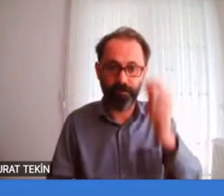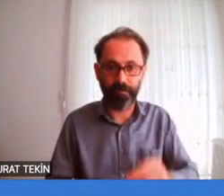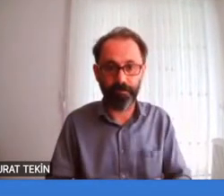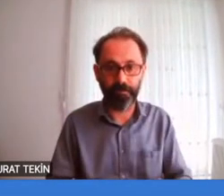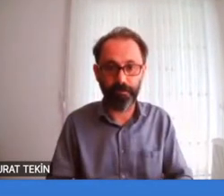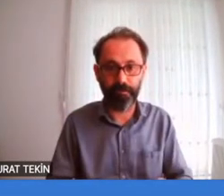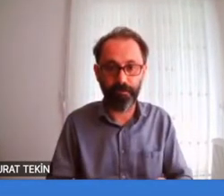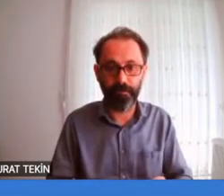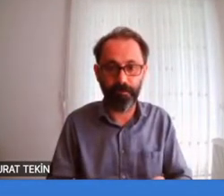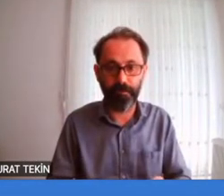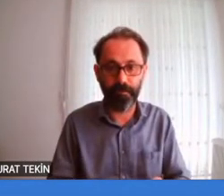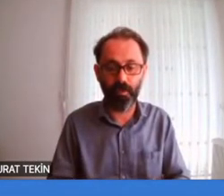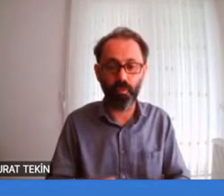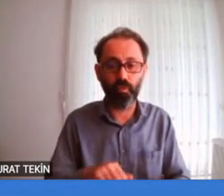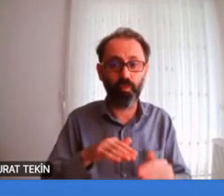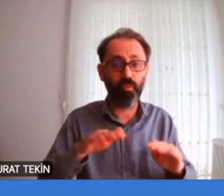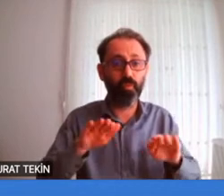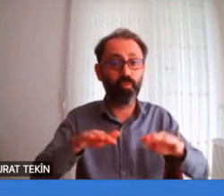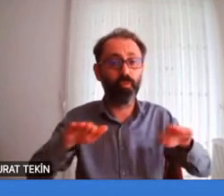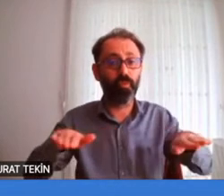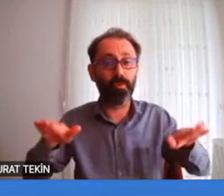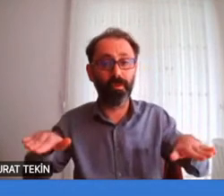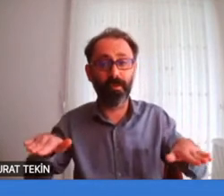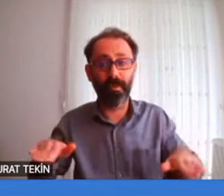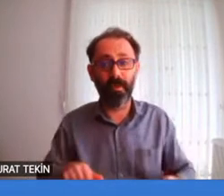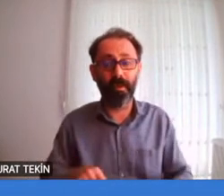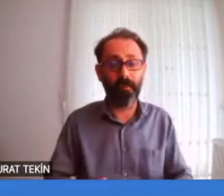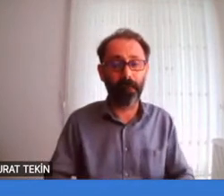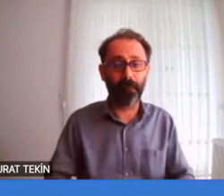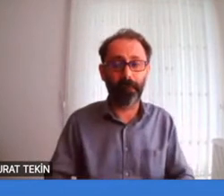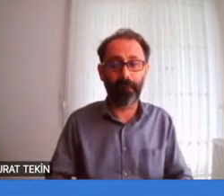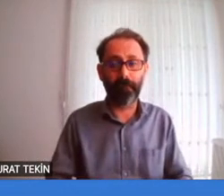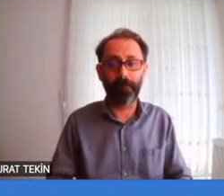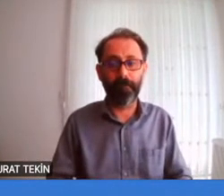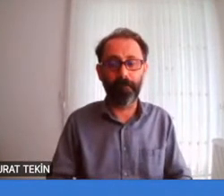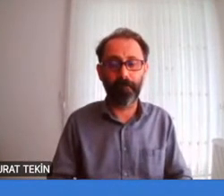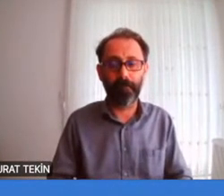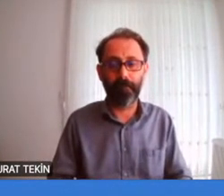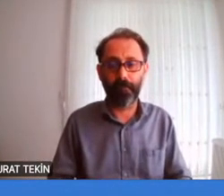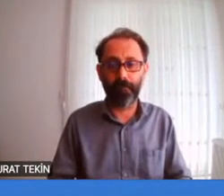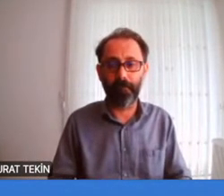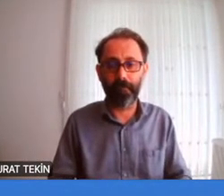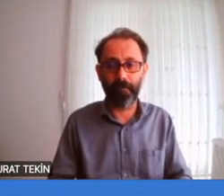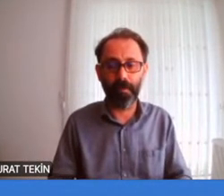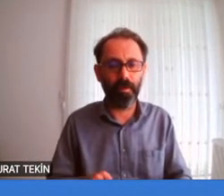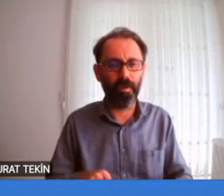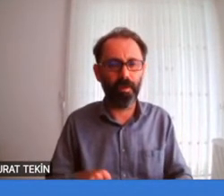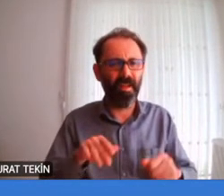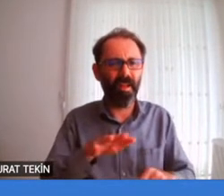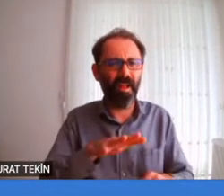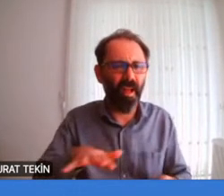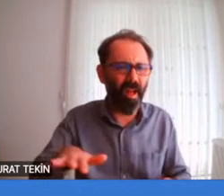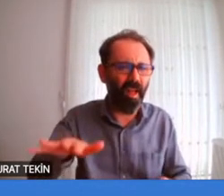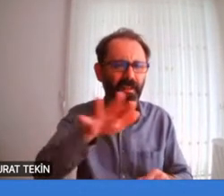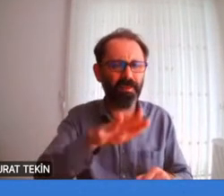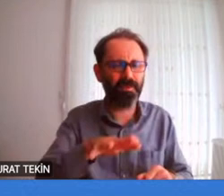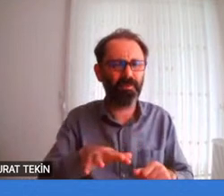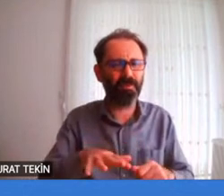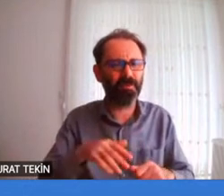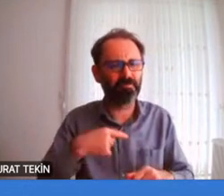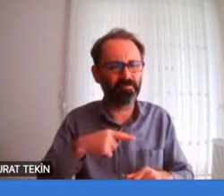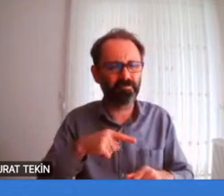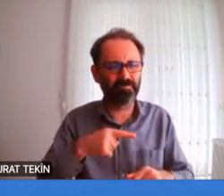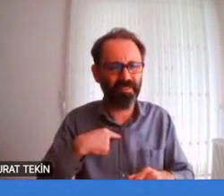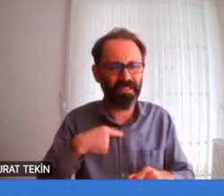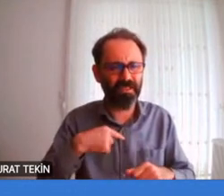Evet. Yani ama şundan, yani çocuklardan hiçbir zaman, mesela çalışıyoruz, herkesin bir eksik tarafı var, herkesin çok iyi olduğu